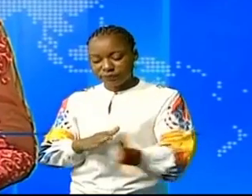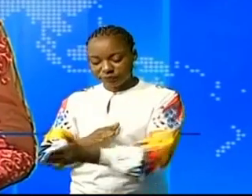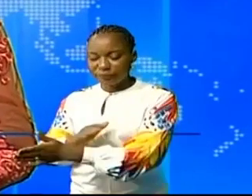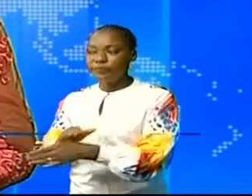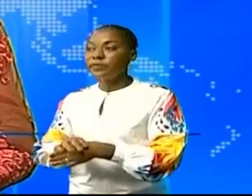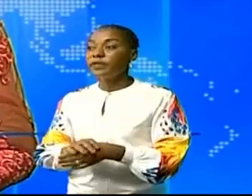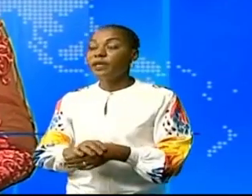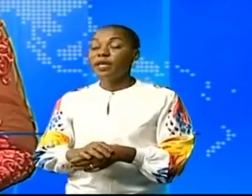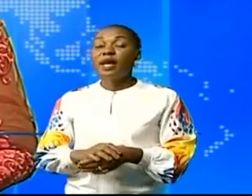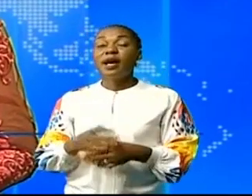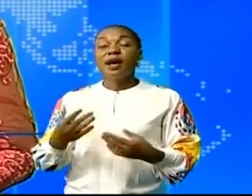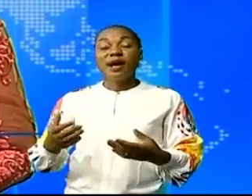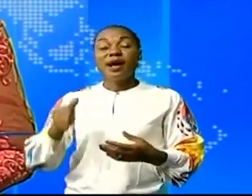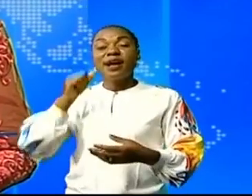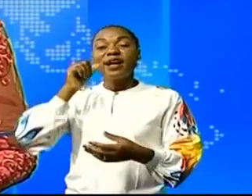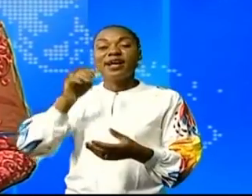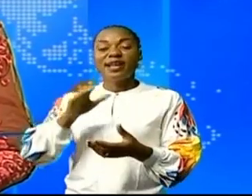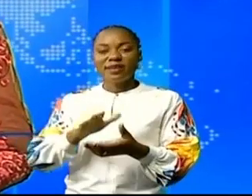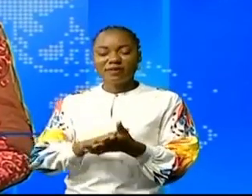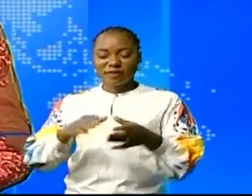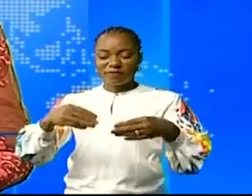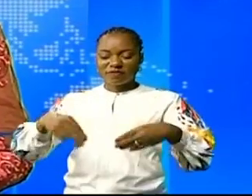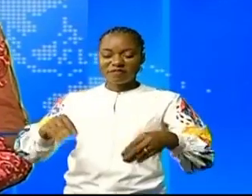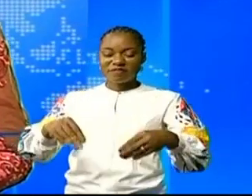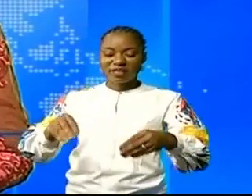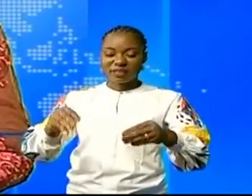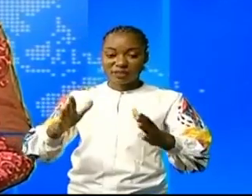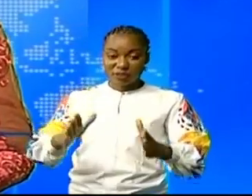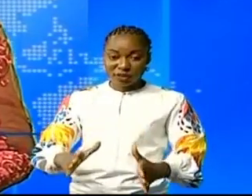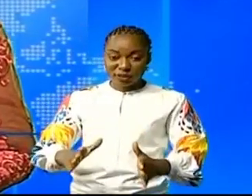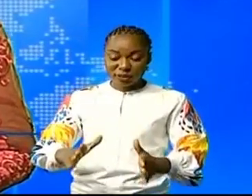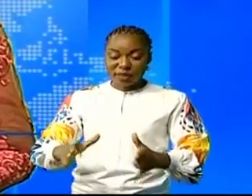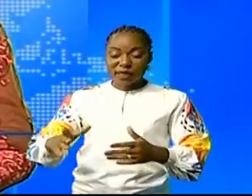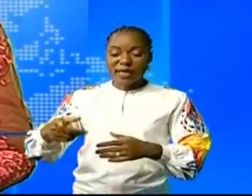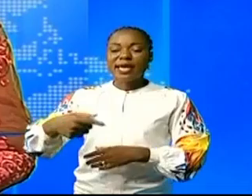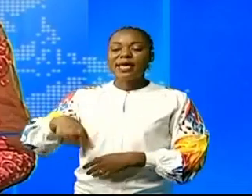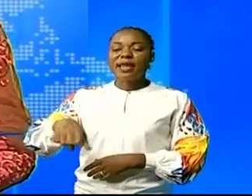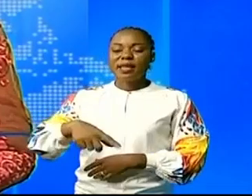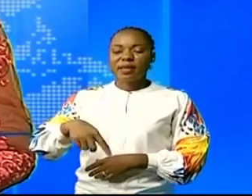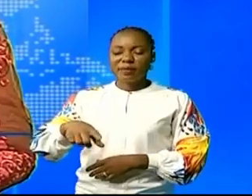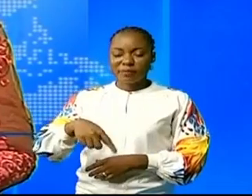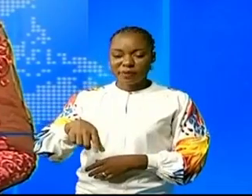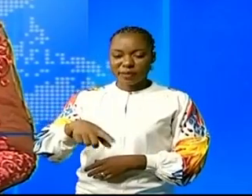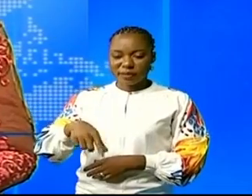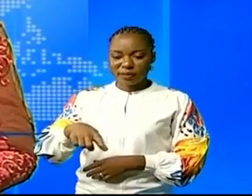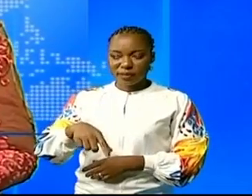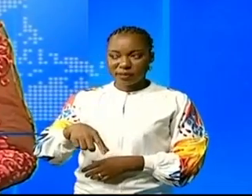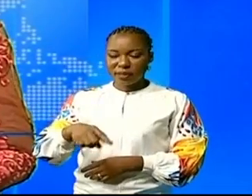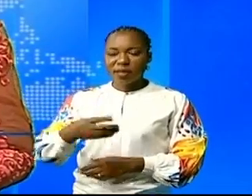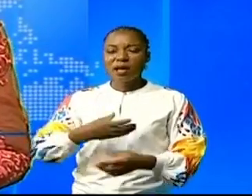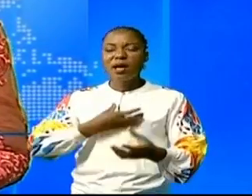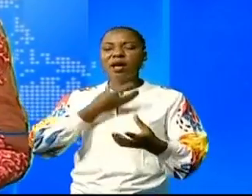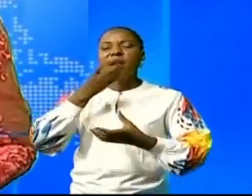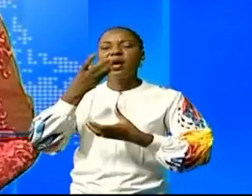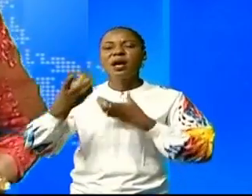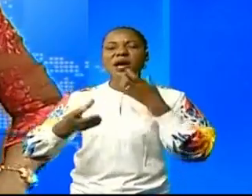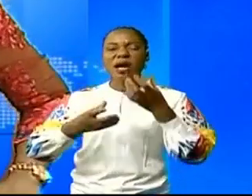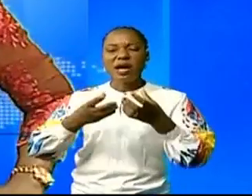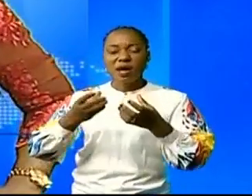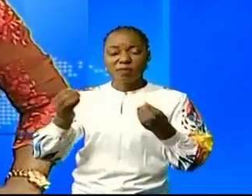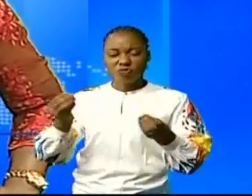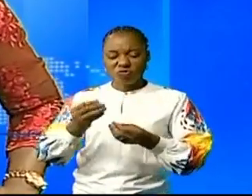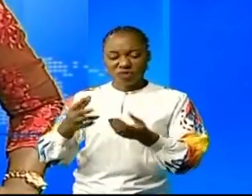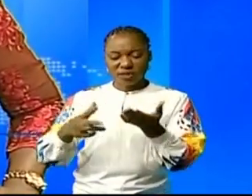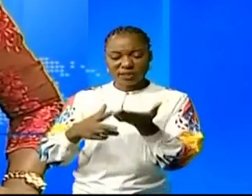Les femmes vendeuses du marché de Lemba Terminus ont lancé un cri d'alarme suite à la hausse du prix de tickets.